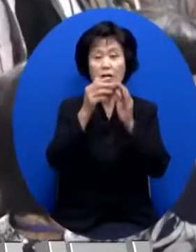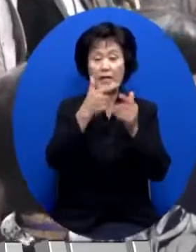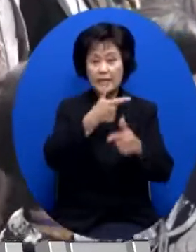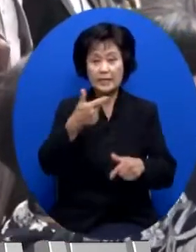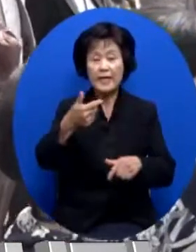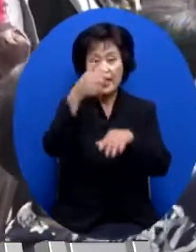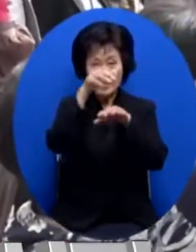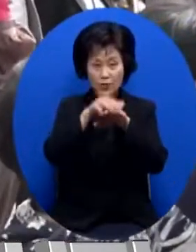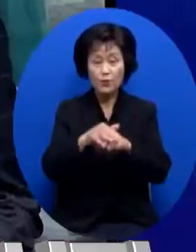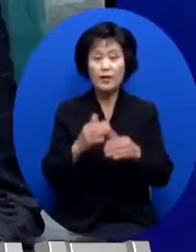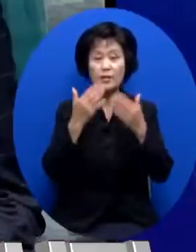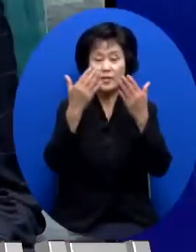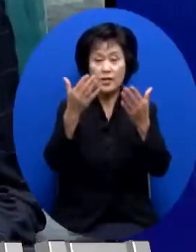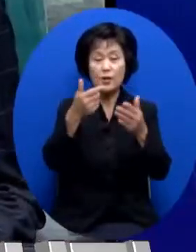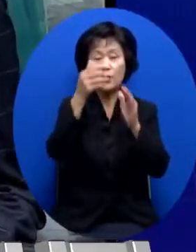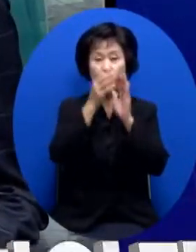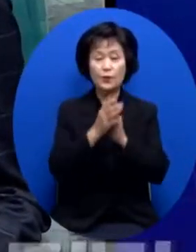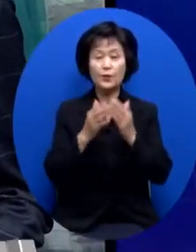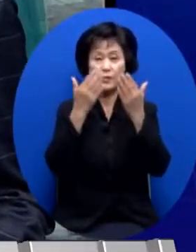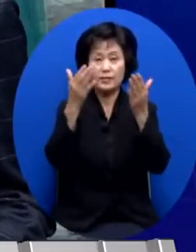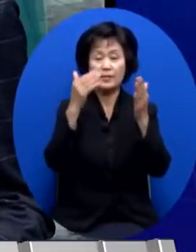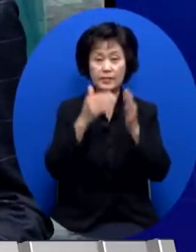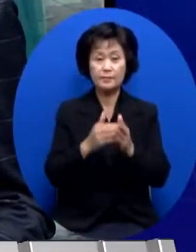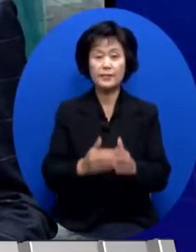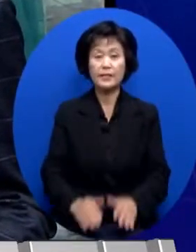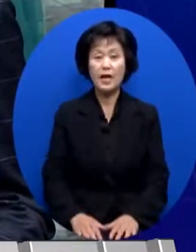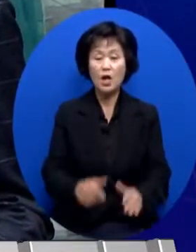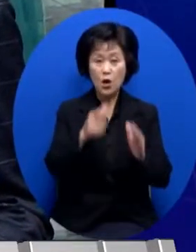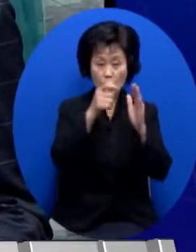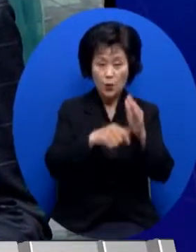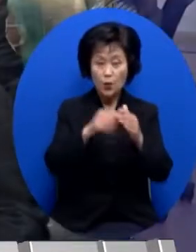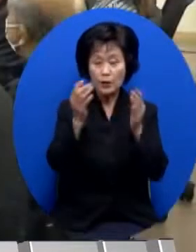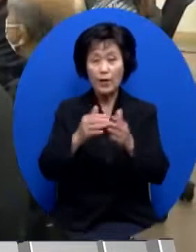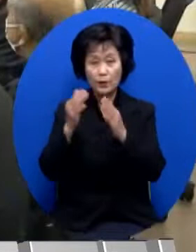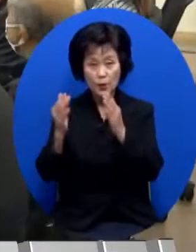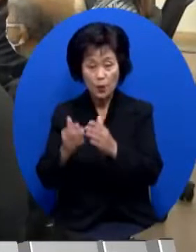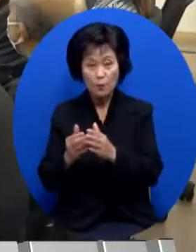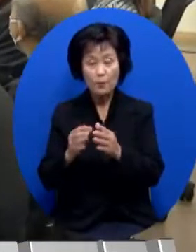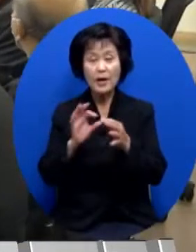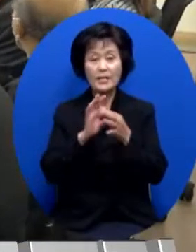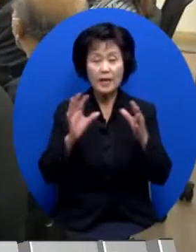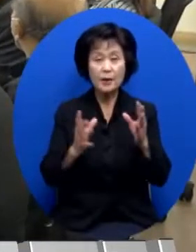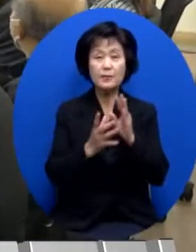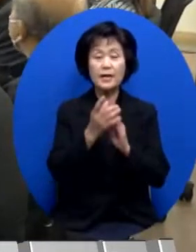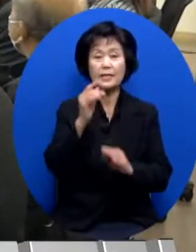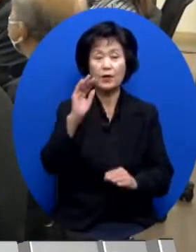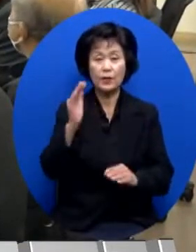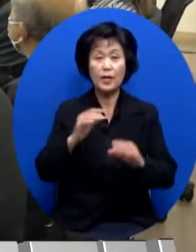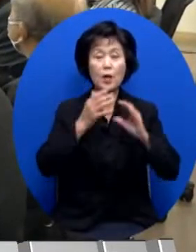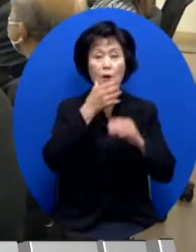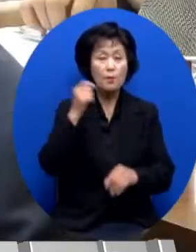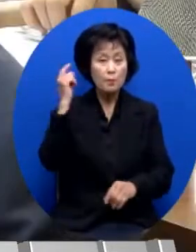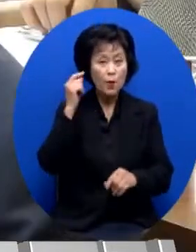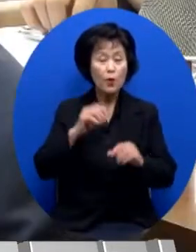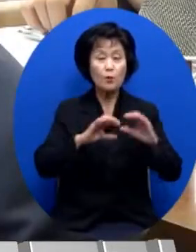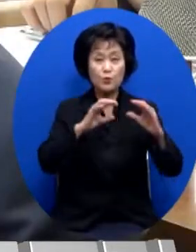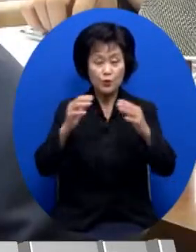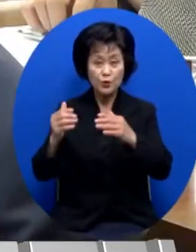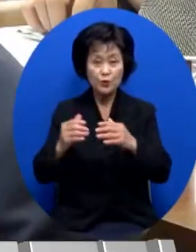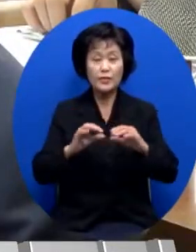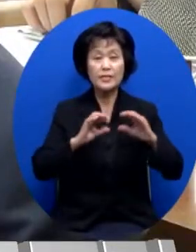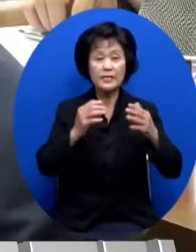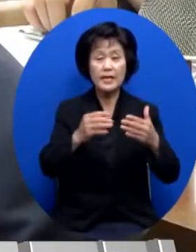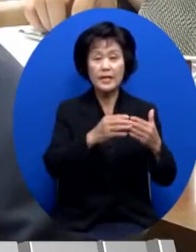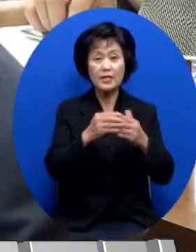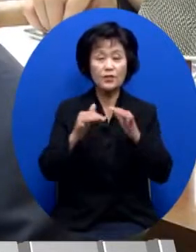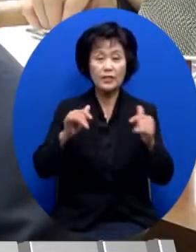위해 기도했습니다. 교단과 교파를 넘어 에큐메니컬과 복음주의 등 전 세계 기독교 지도자들이 하나됨을